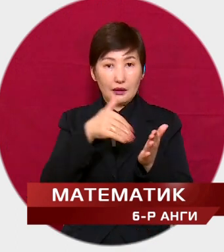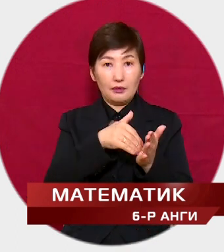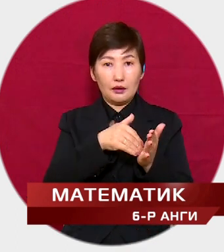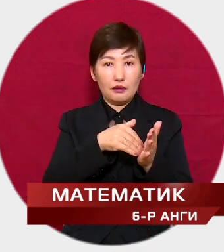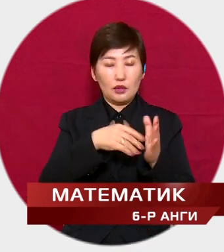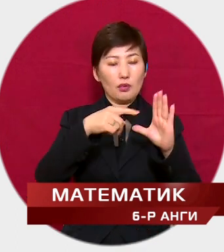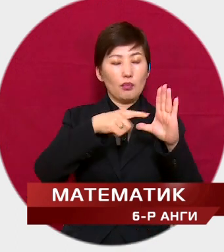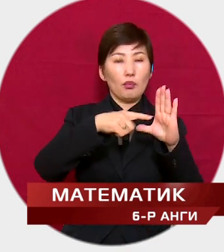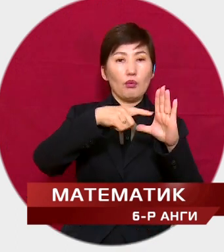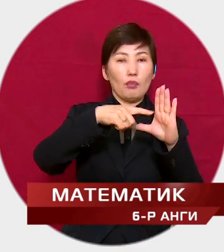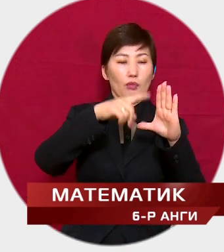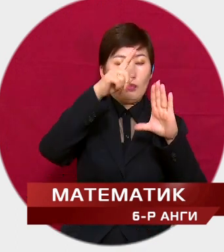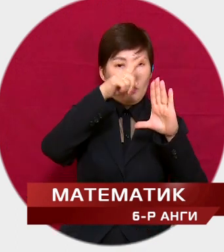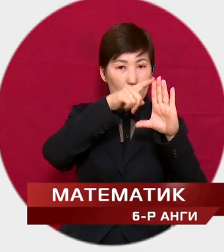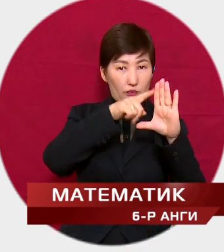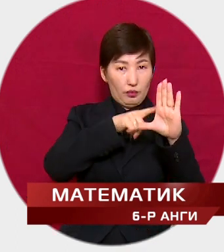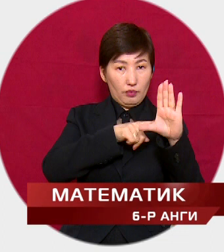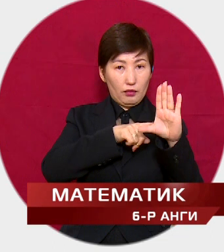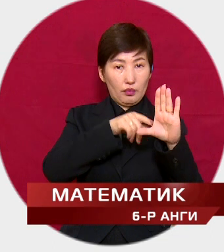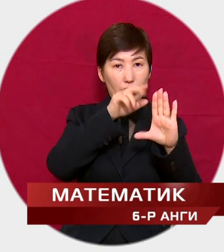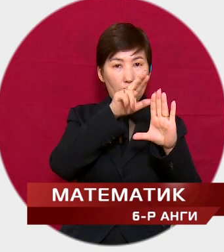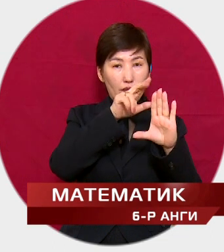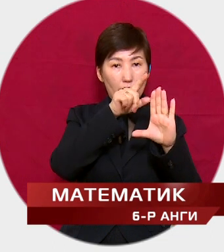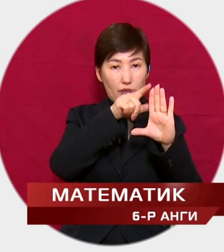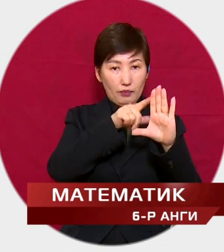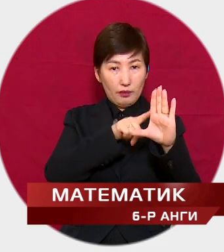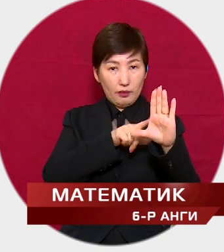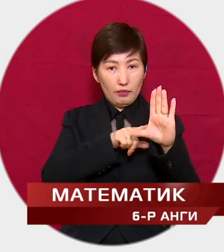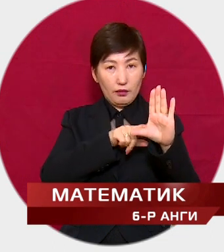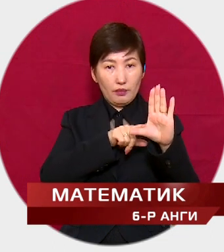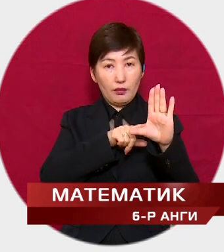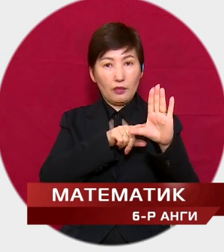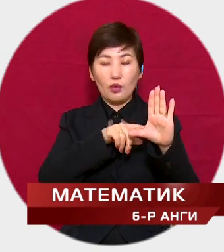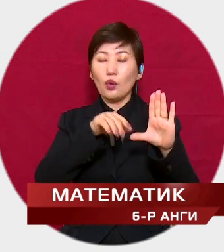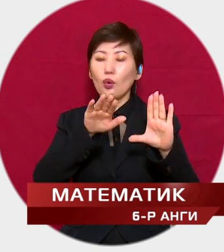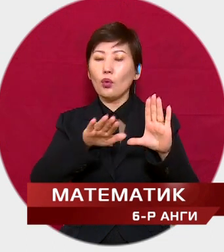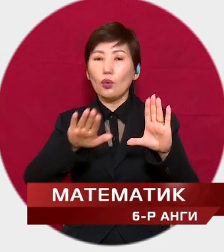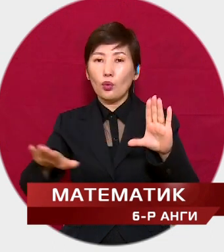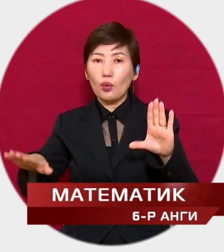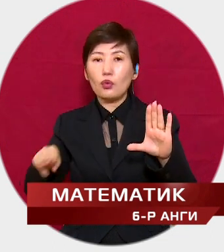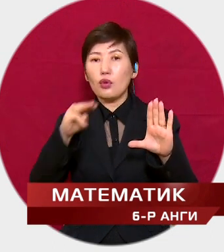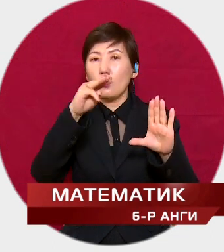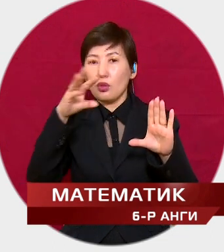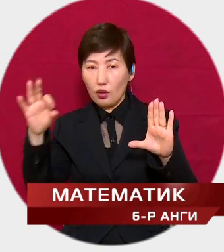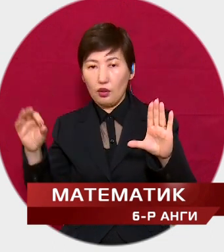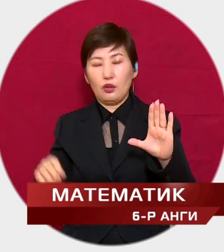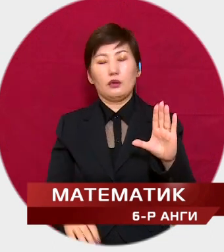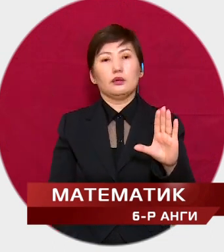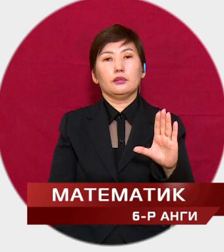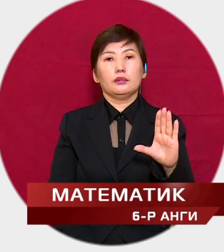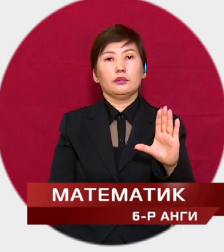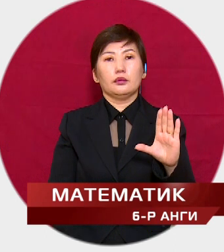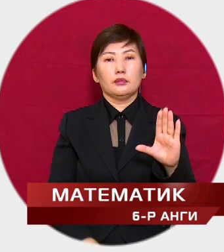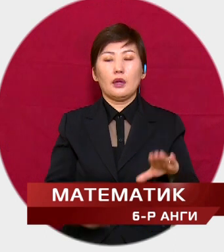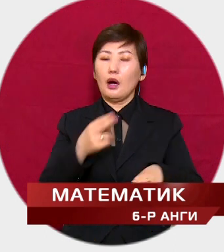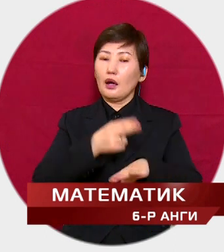босоо шугамын дагуу авлаа. Багнаар дүрслэж харуулна. За тэгээд за